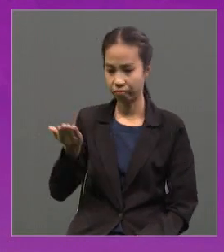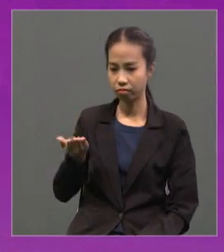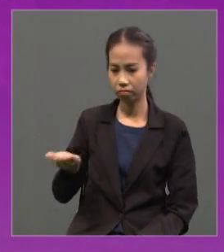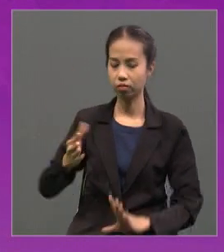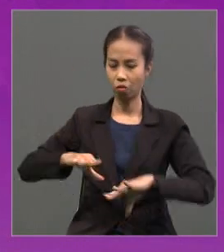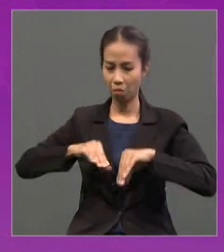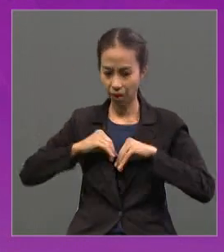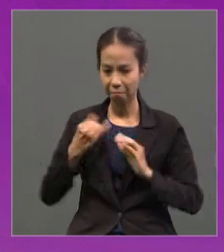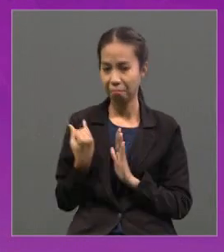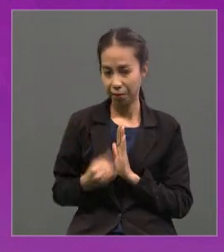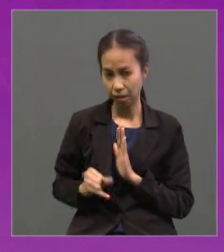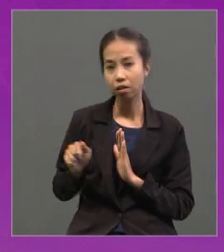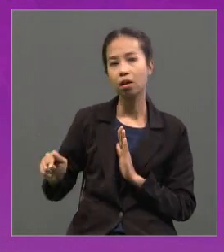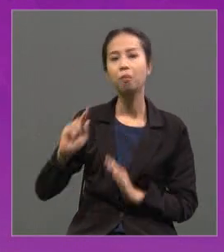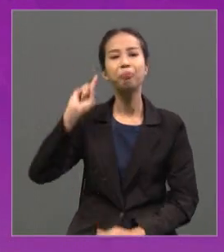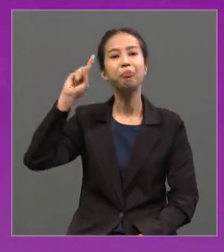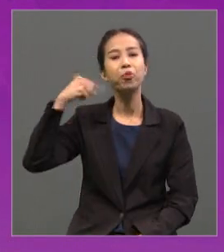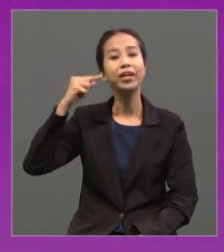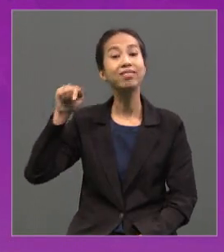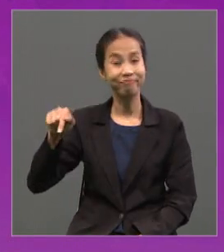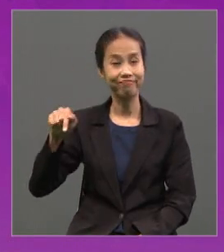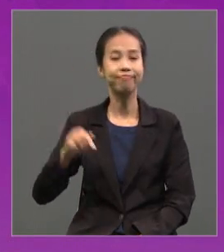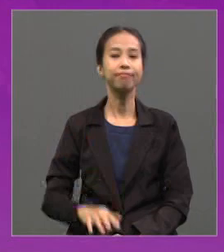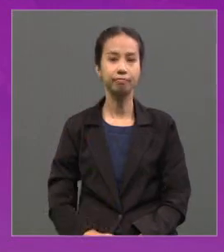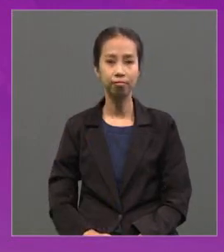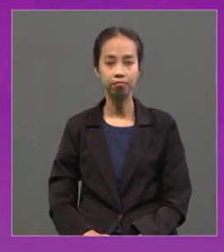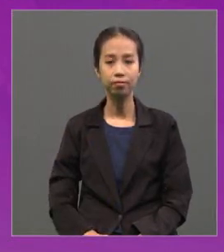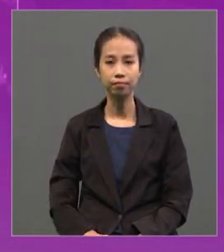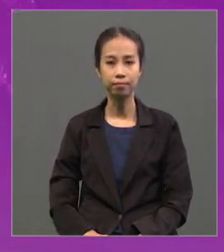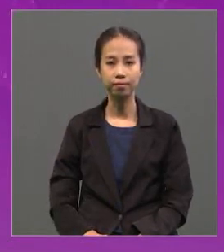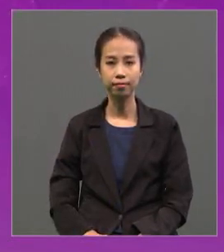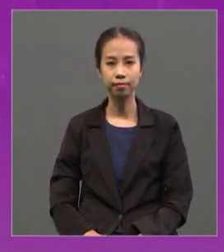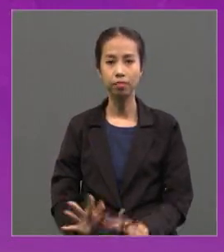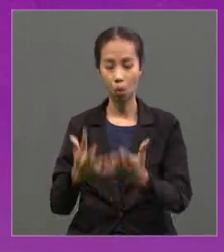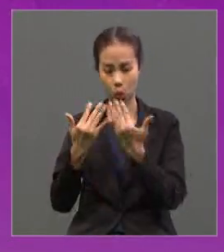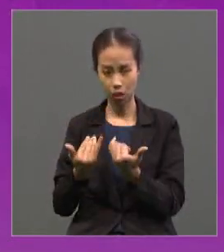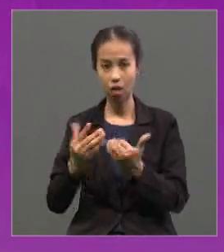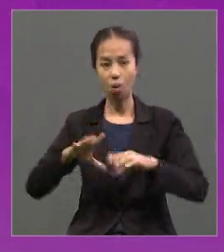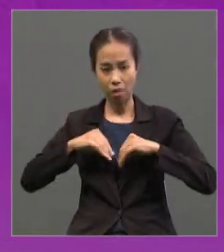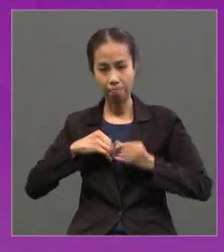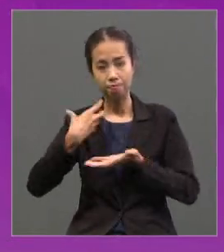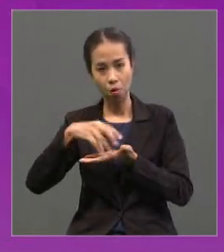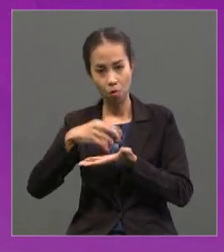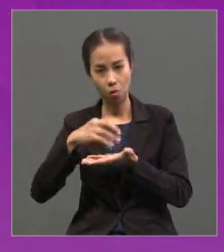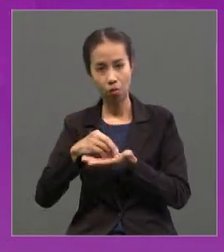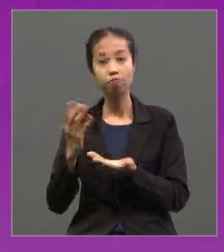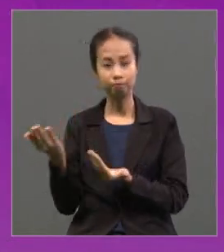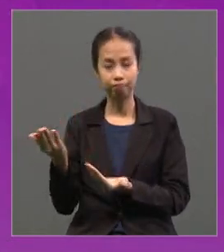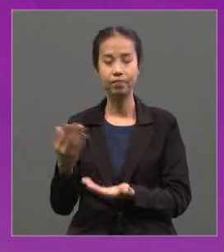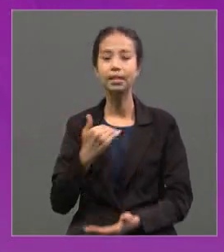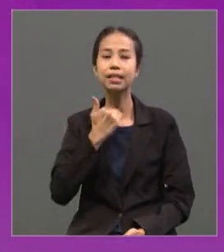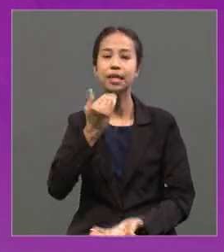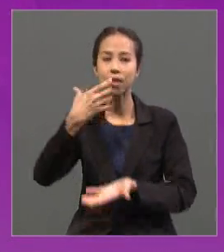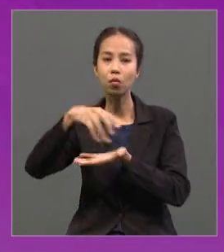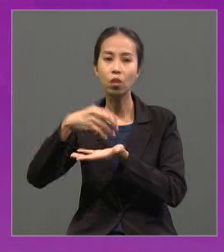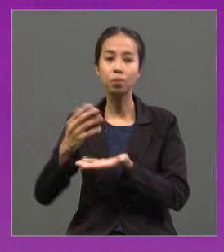าพเบื้องต้นนะครับของแม่ของเด็กกับผู้สื่อข่าวจนตอนนี้นำไปสู่การดำเนินคดีไปฟังบางช่วงบางตอน